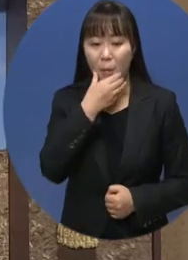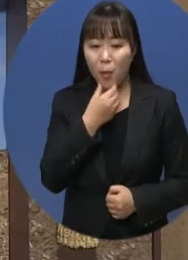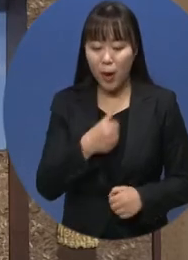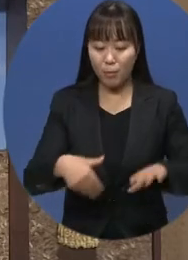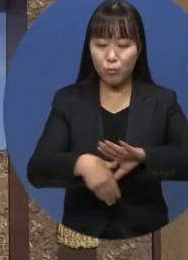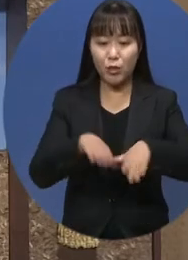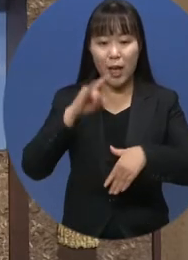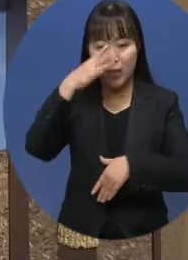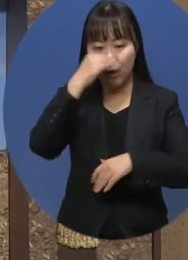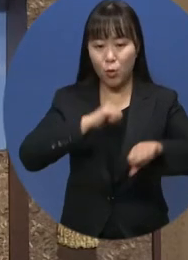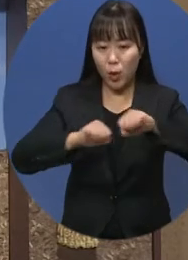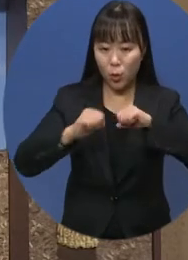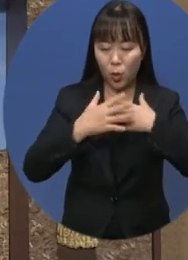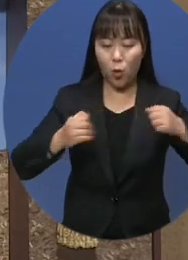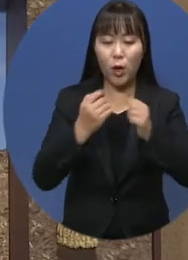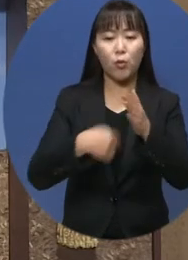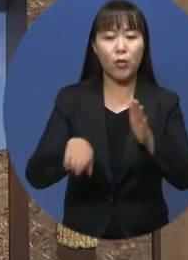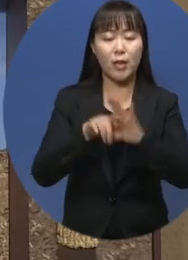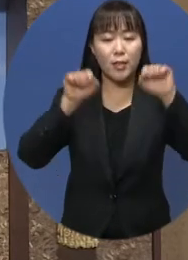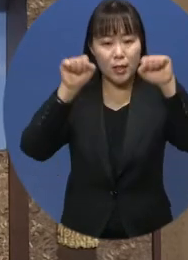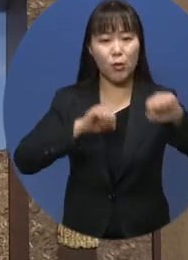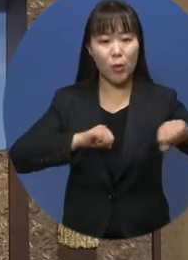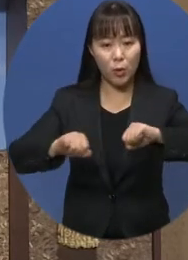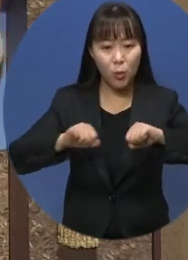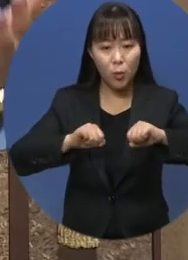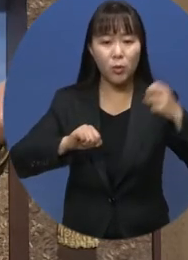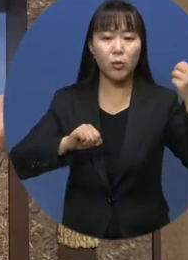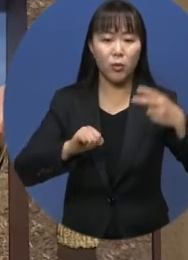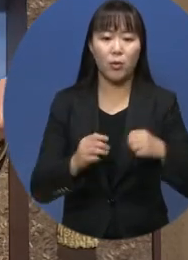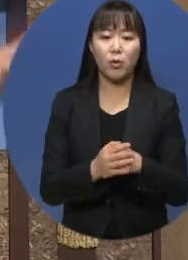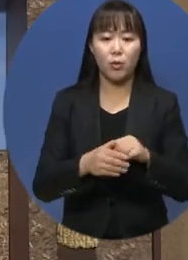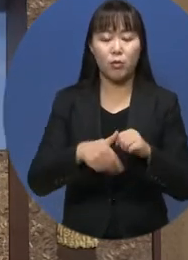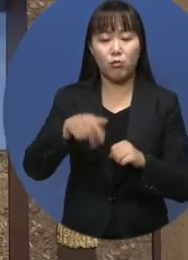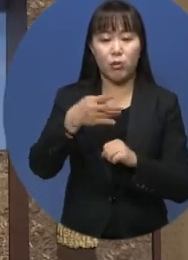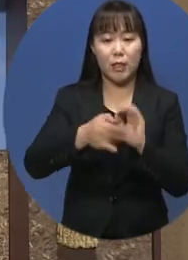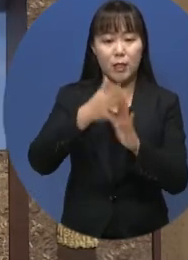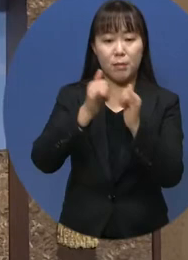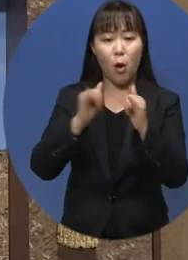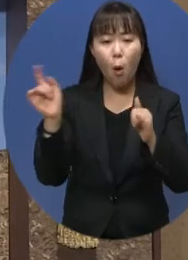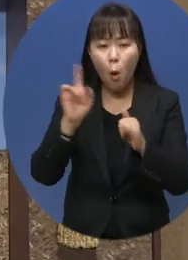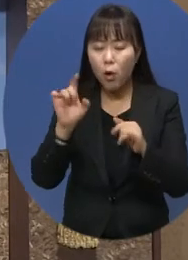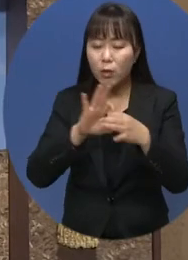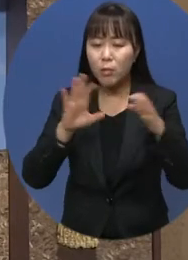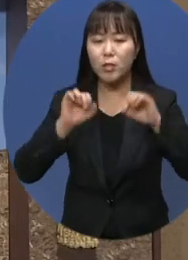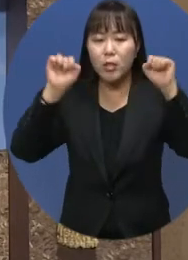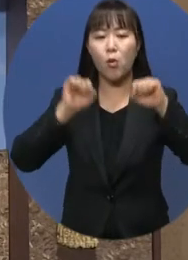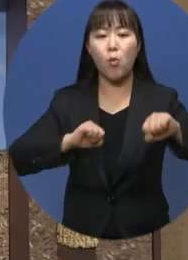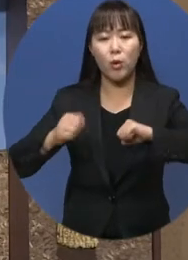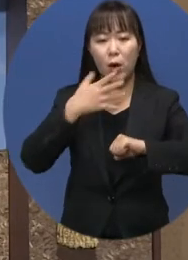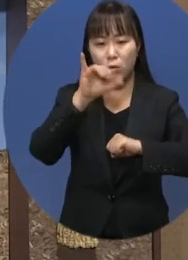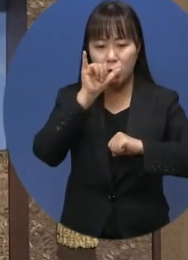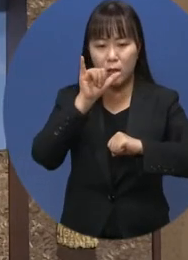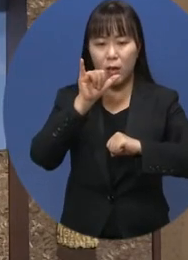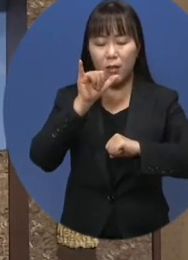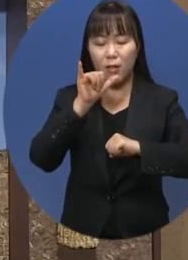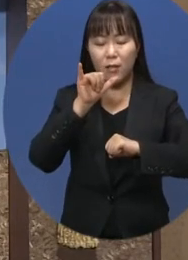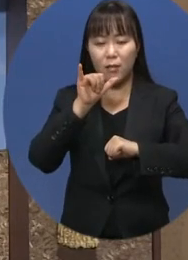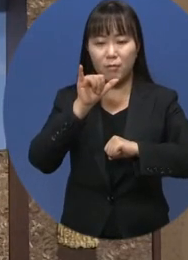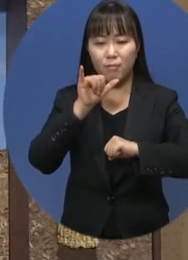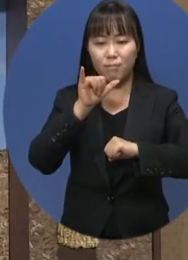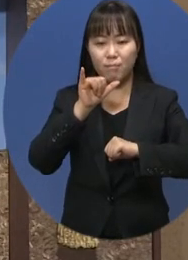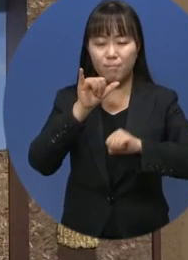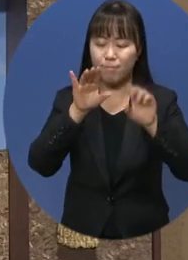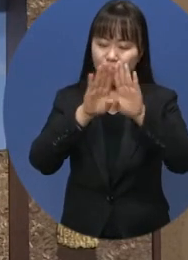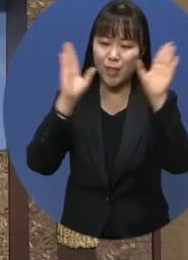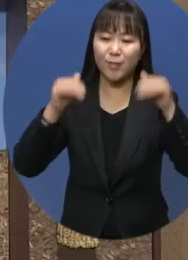문화 예술활동 건강을 위한 체 활동 그리고 구리 주민들이 어딜 가더라도 체육활동 알 수 있게끔 여러 많이